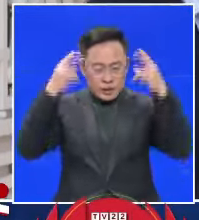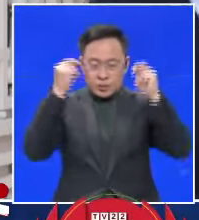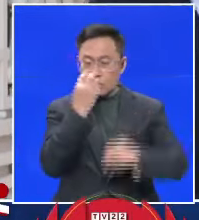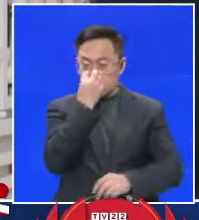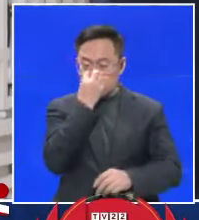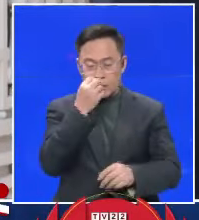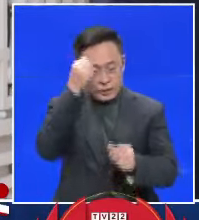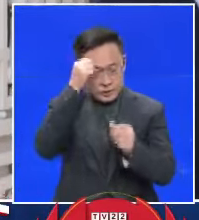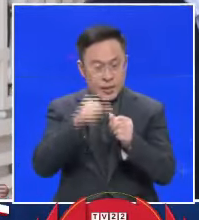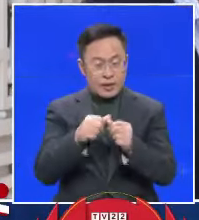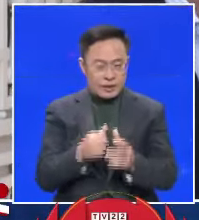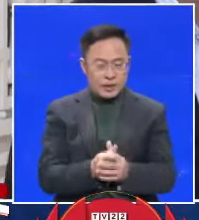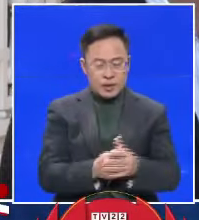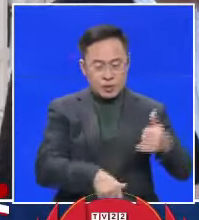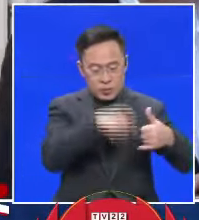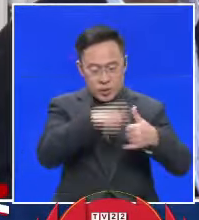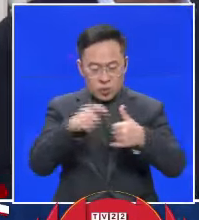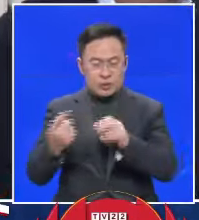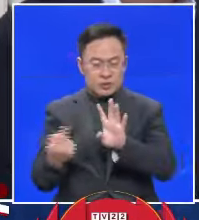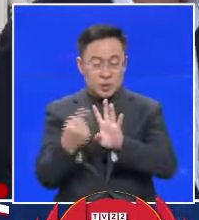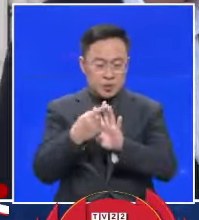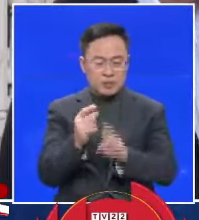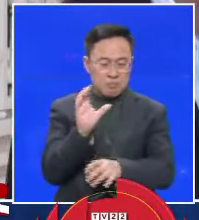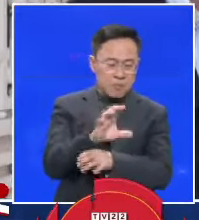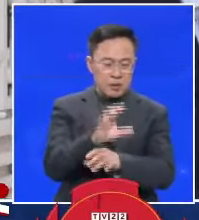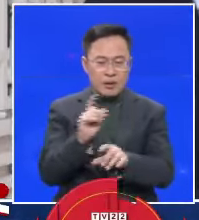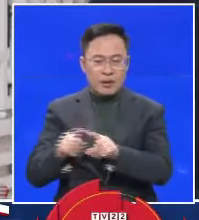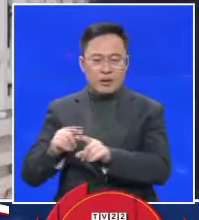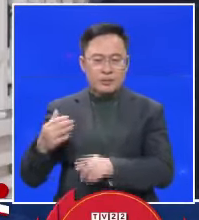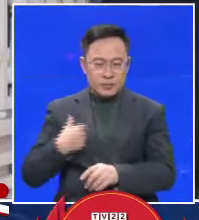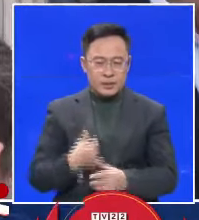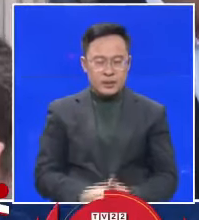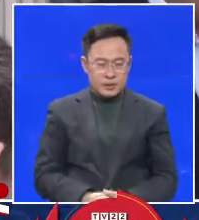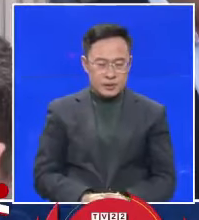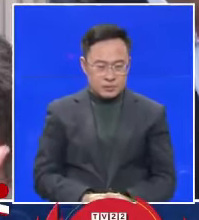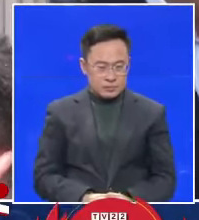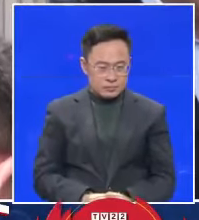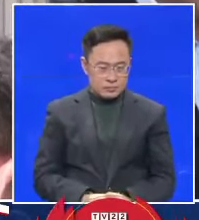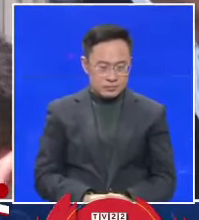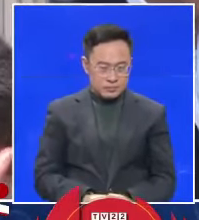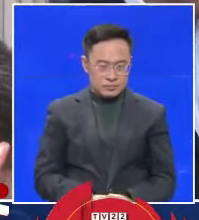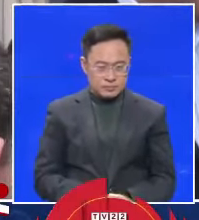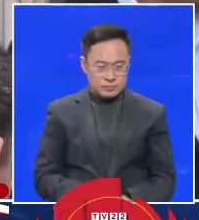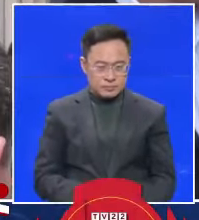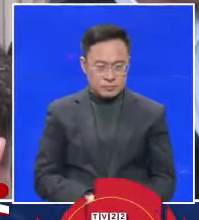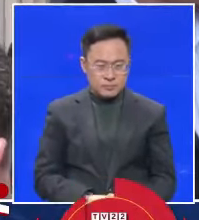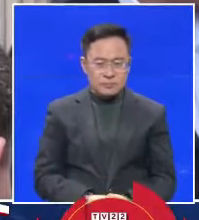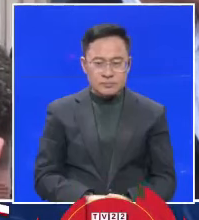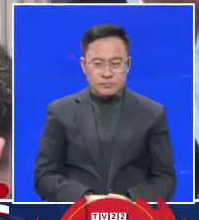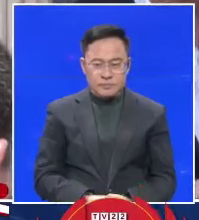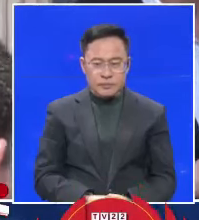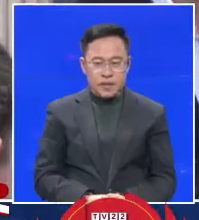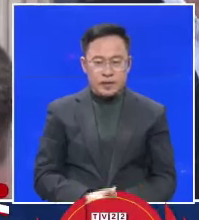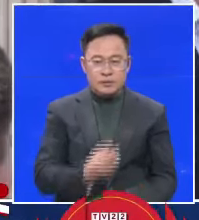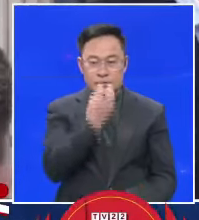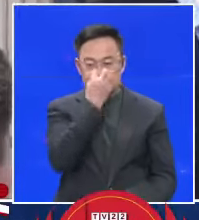จำใครได้ ก็จำได้หลายท่าน นะเออก็เรียกได้ว่ามีบทบาทพอสมควรในช่วงเวลานั้นเนี่ยนะคะแล้วก็คุณส